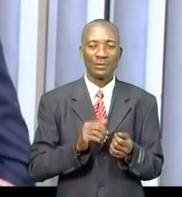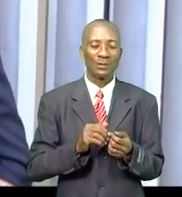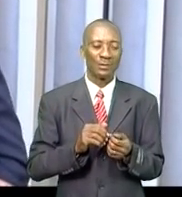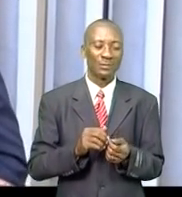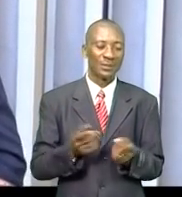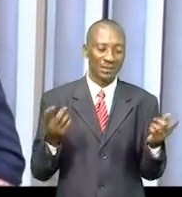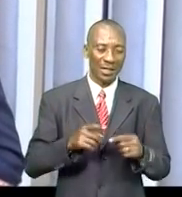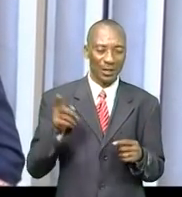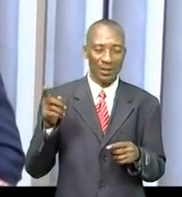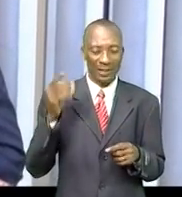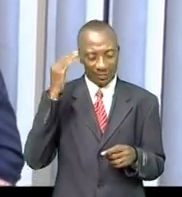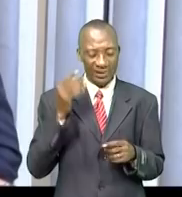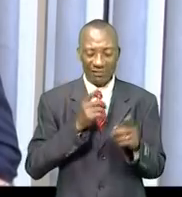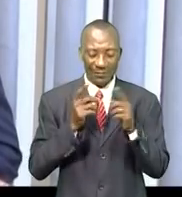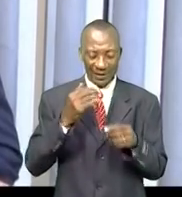médias.